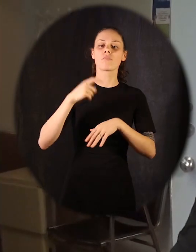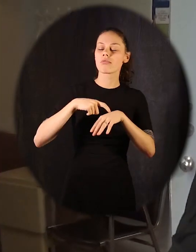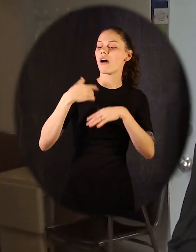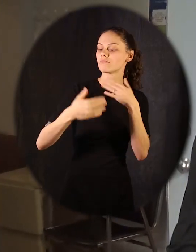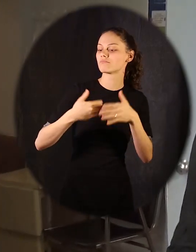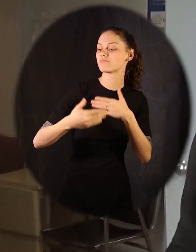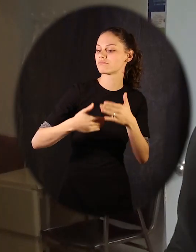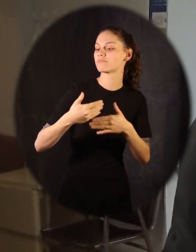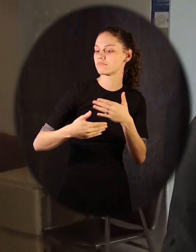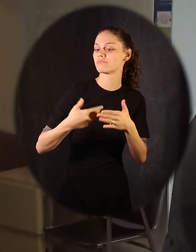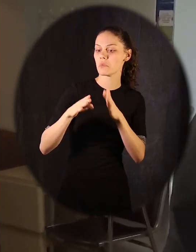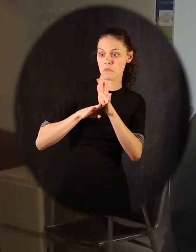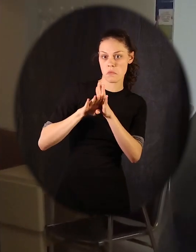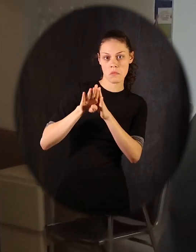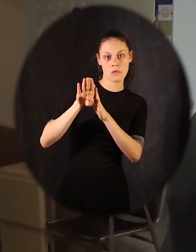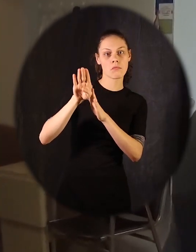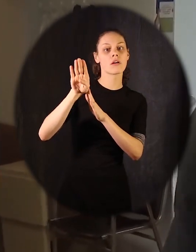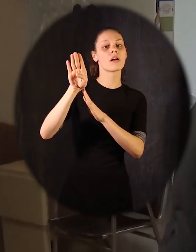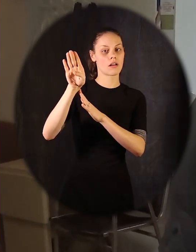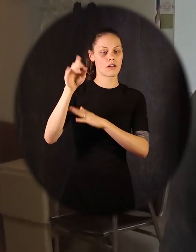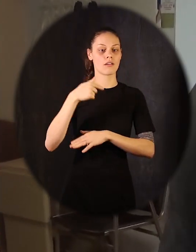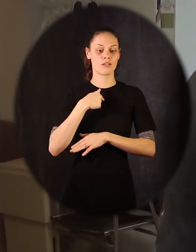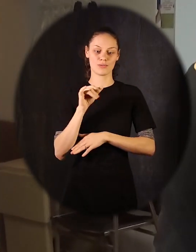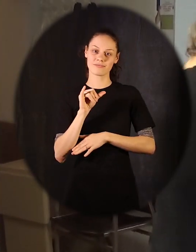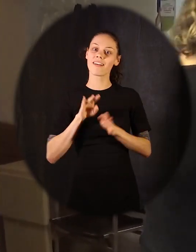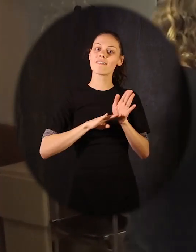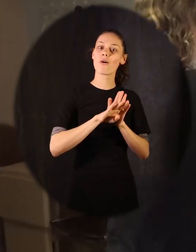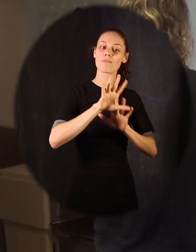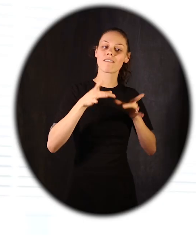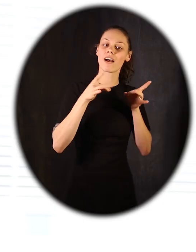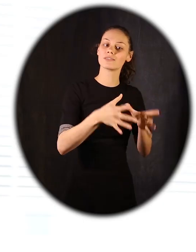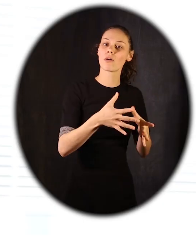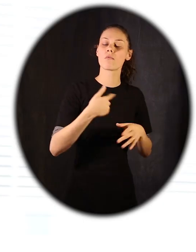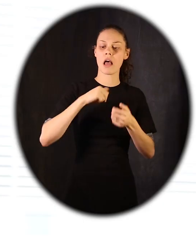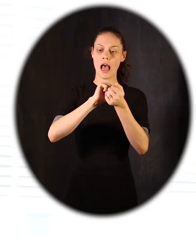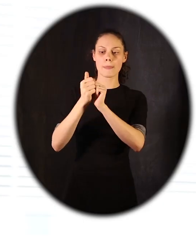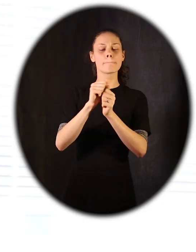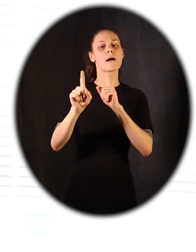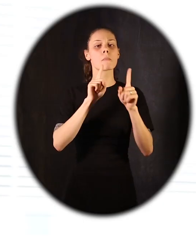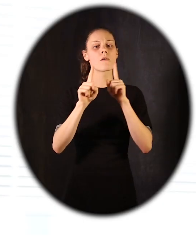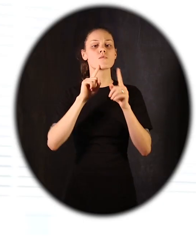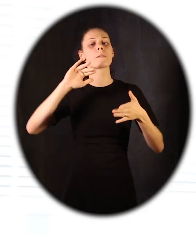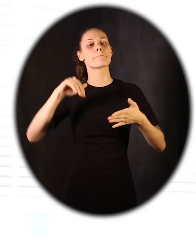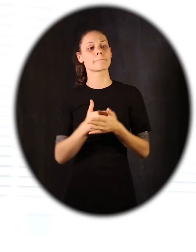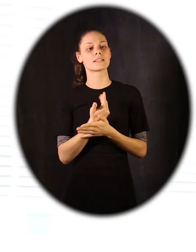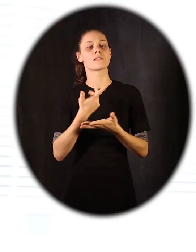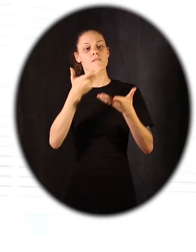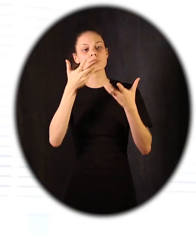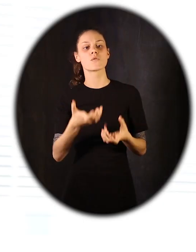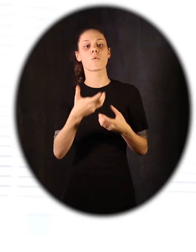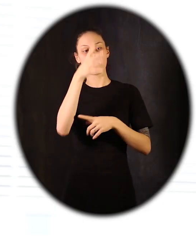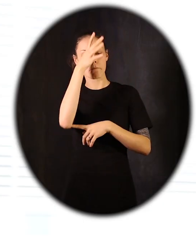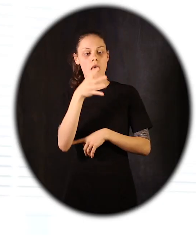et à mesure qu'eux, ils progressent et qu'ils évoluent, même nous, on a évolué dans nos façons de faire. On a adapté les entrevues parce qu'on